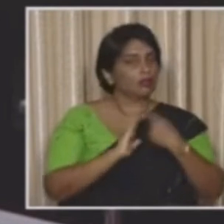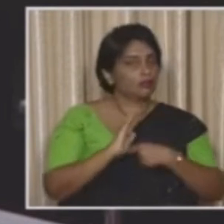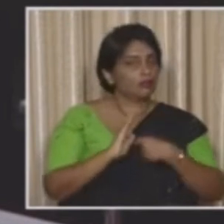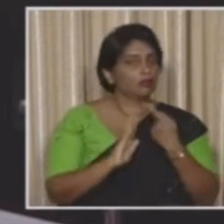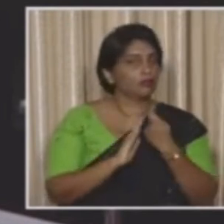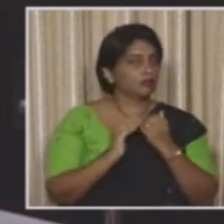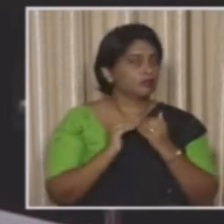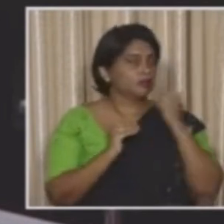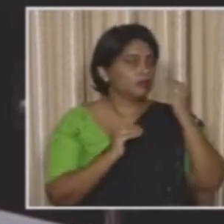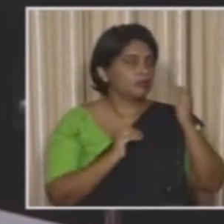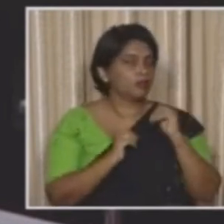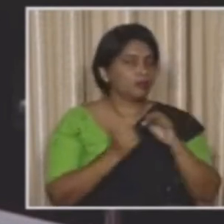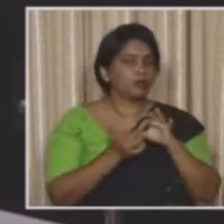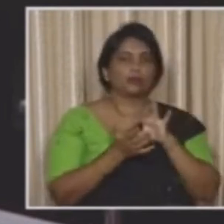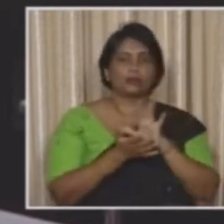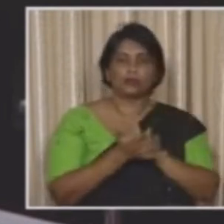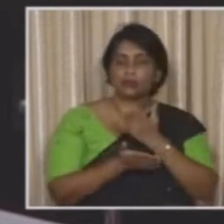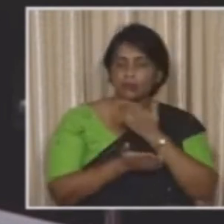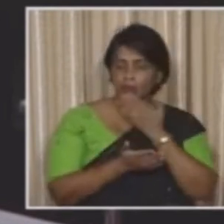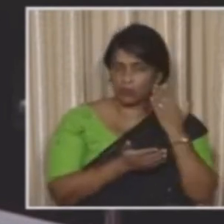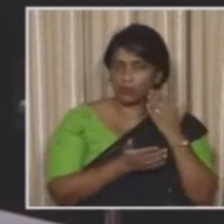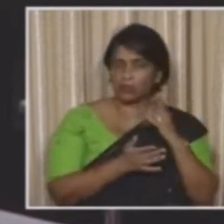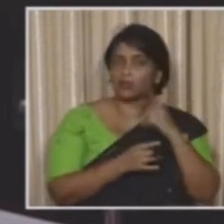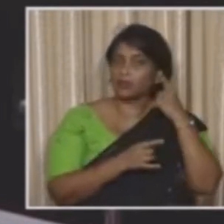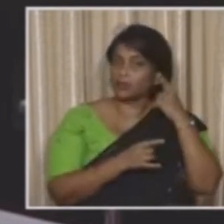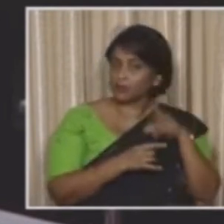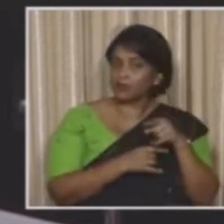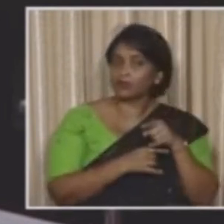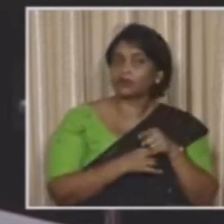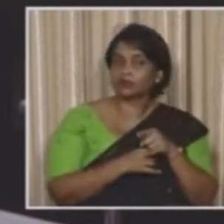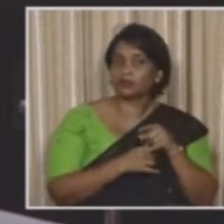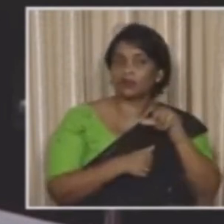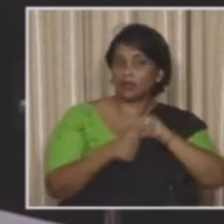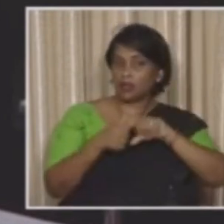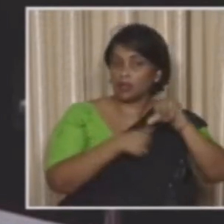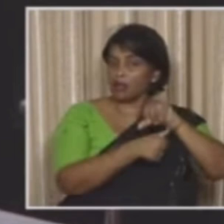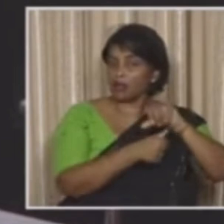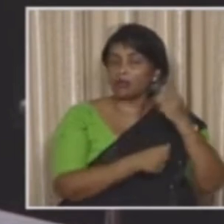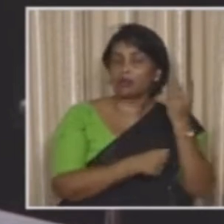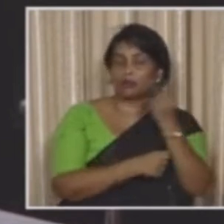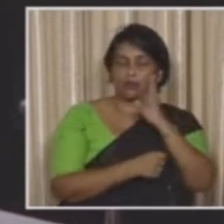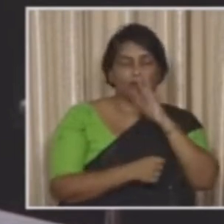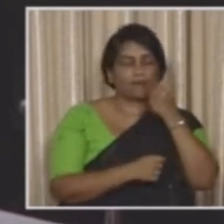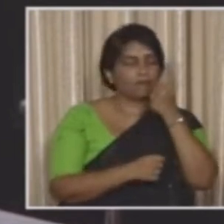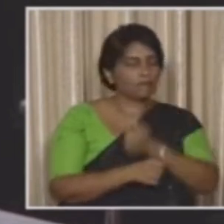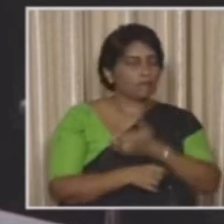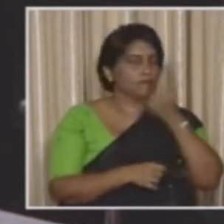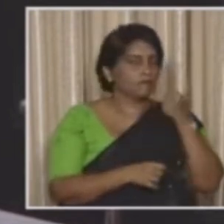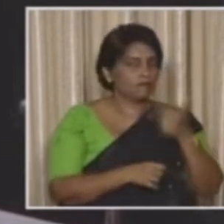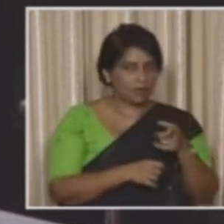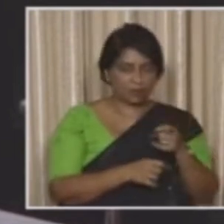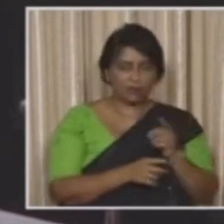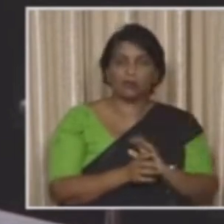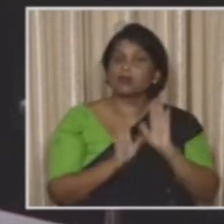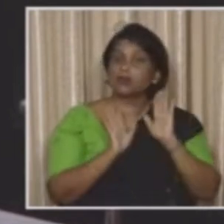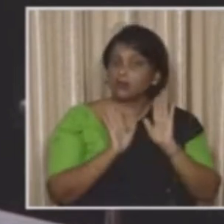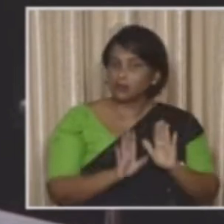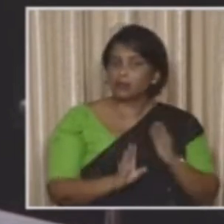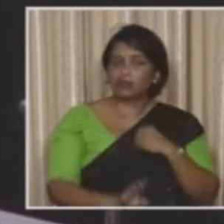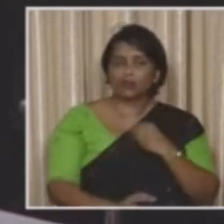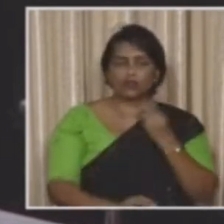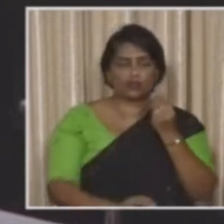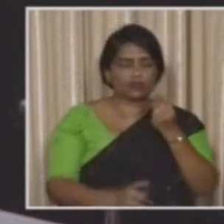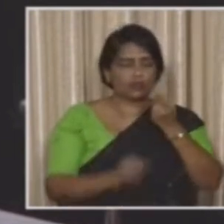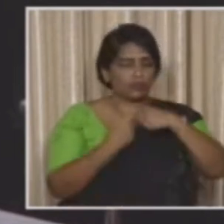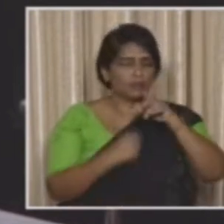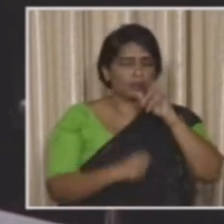ආර්ථිකය කොතෙන්ට ගෙනියන්න කියලා තීරණය කරන්න පුළුවන්. එනිසා මේ ආයතනයන් දෙක ඉතාමත් වැදගත් ආයතනය. නමුත් අපි චුට්ටක්